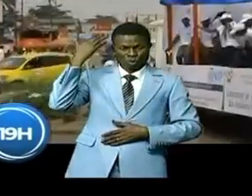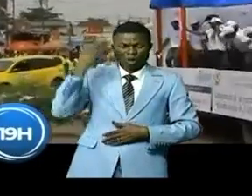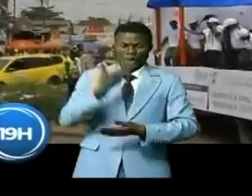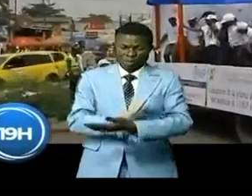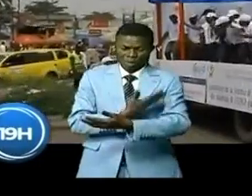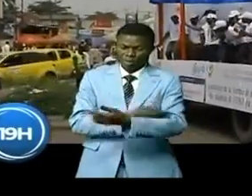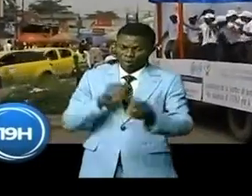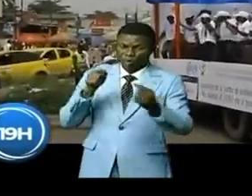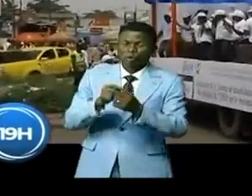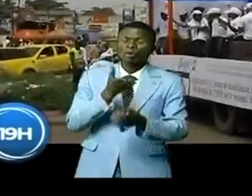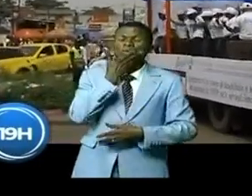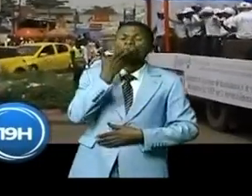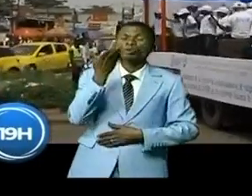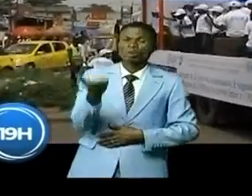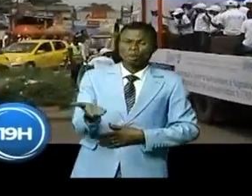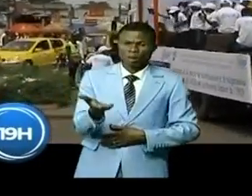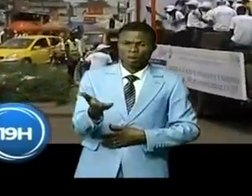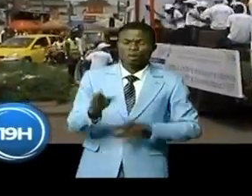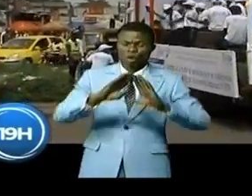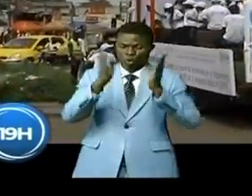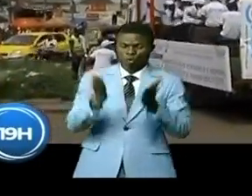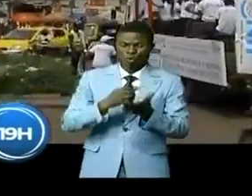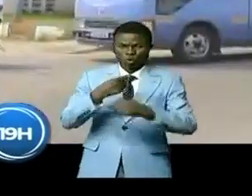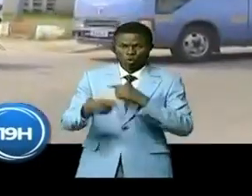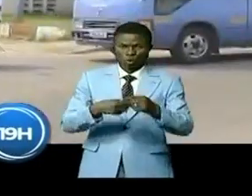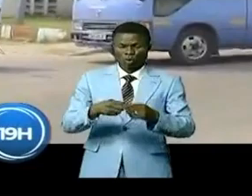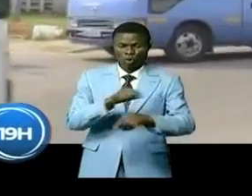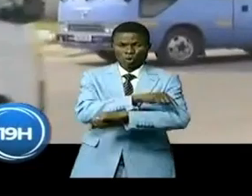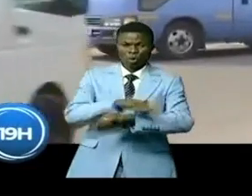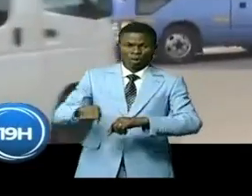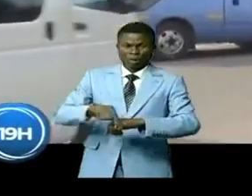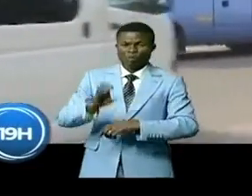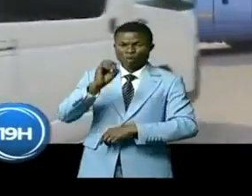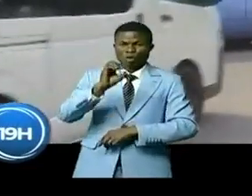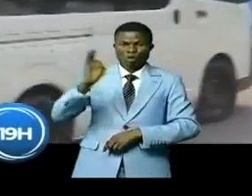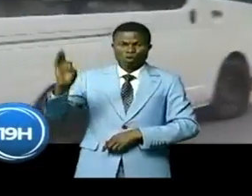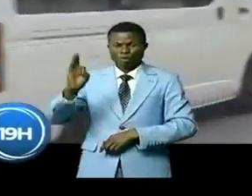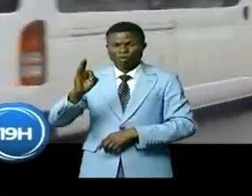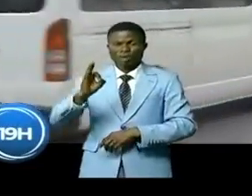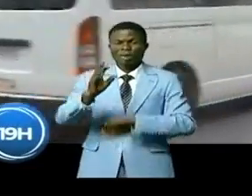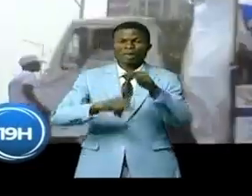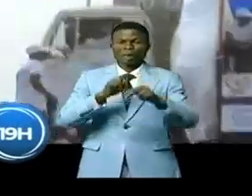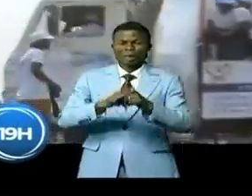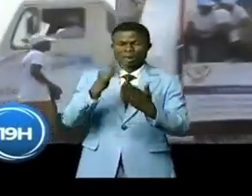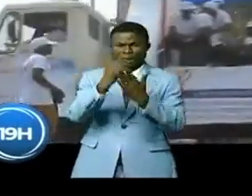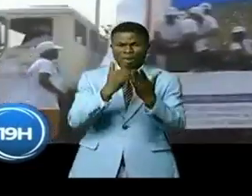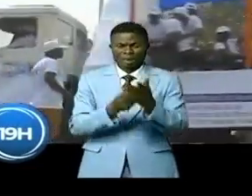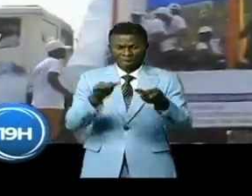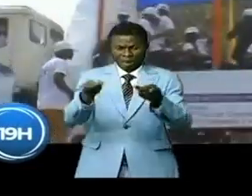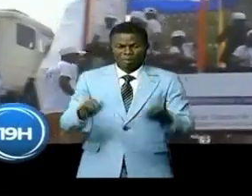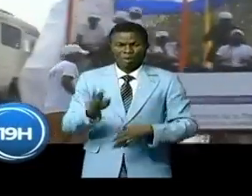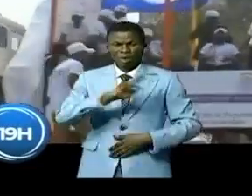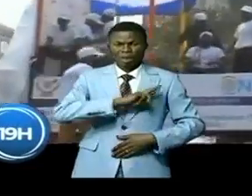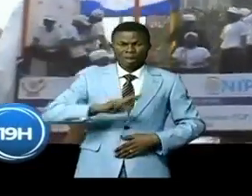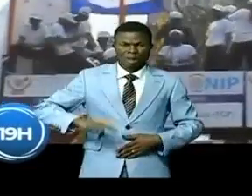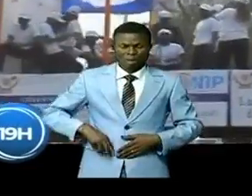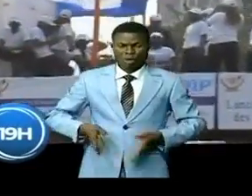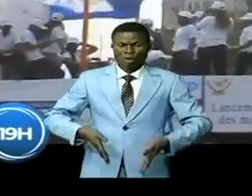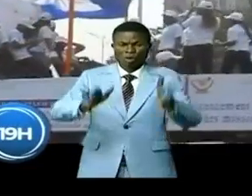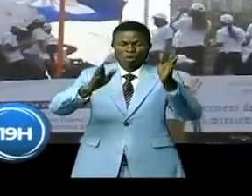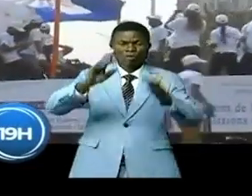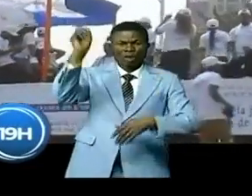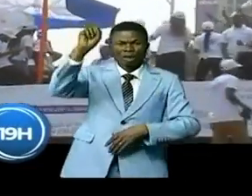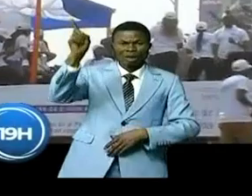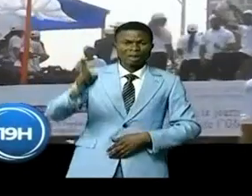au plus âgé. Tout est parti du siège de l'Office national d'identification à la place Les Royales, au boulevard du 30